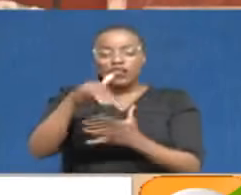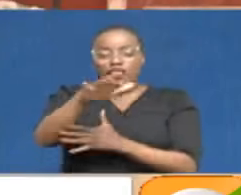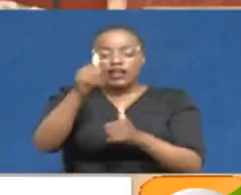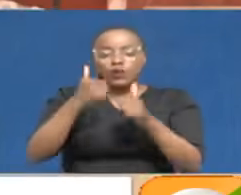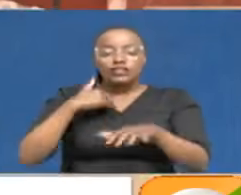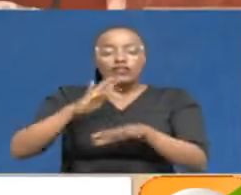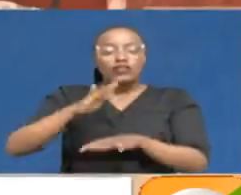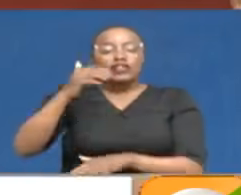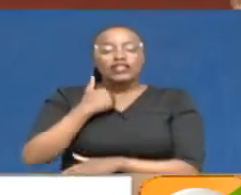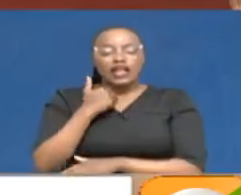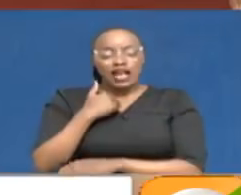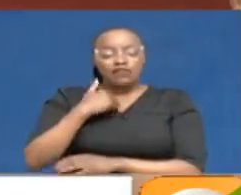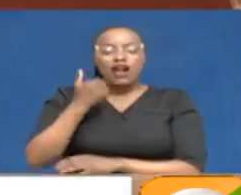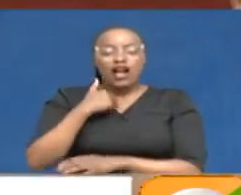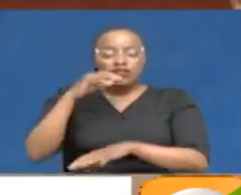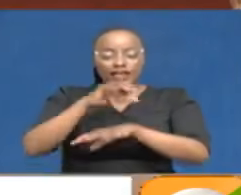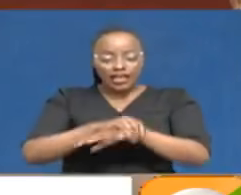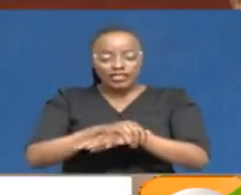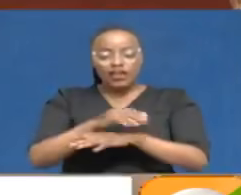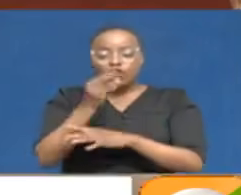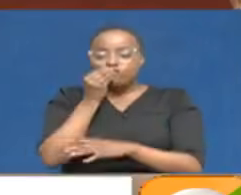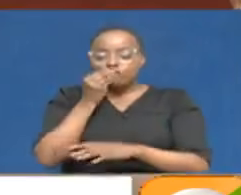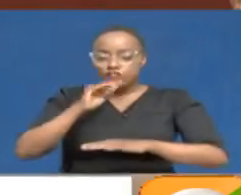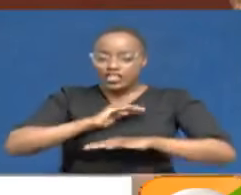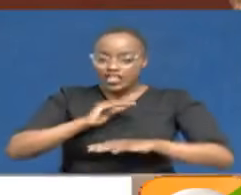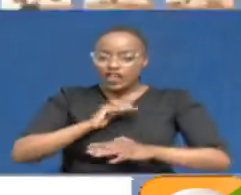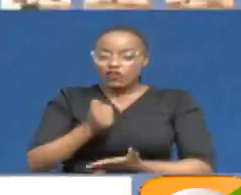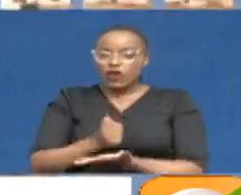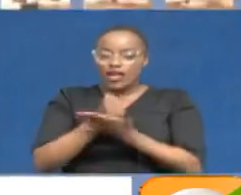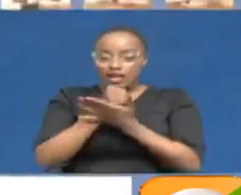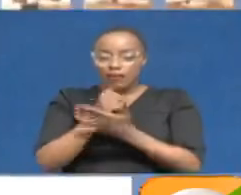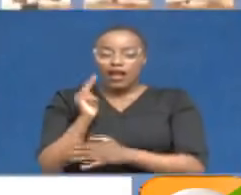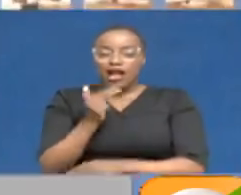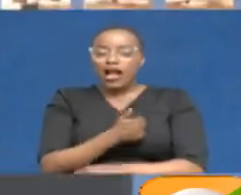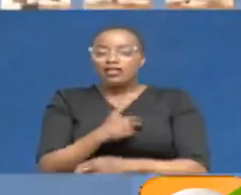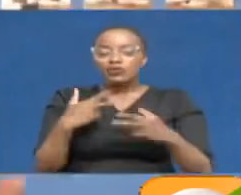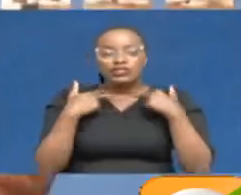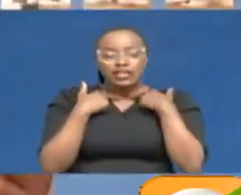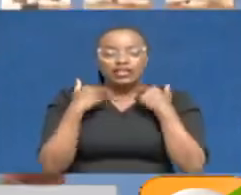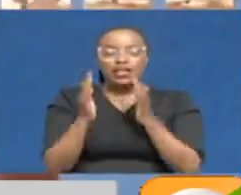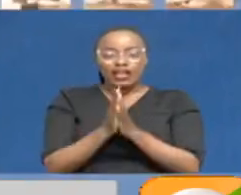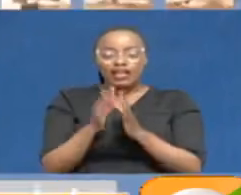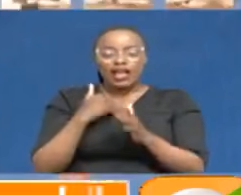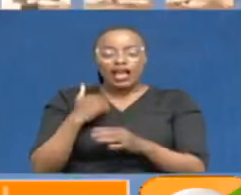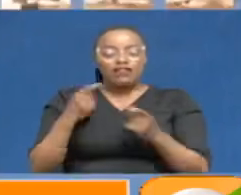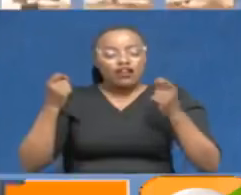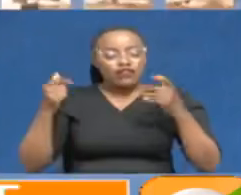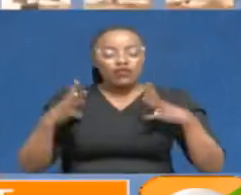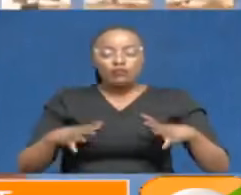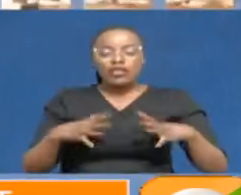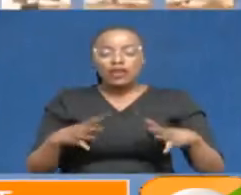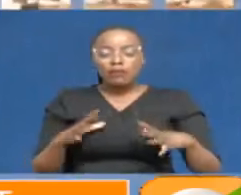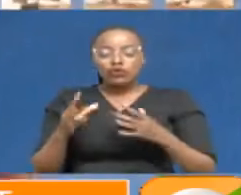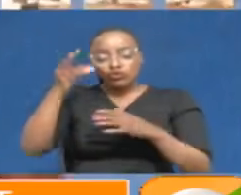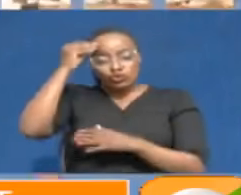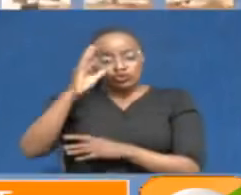maeneo yaliyoathirika yanapokea mgao wa chakula cha msaada. We expect a very low turnout